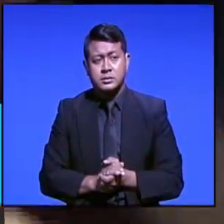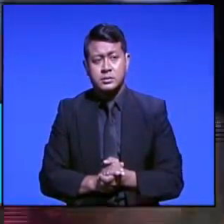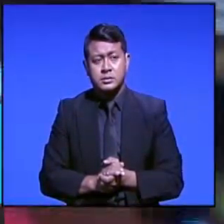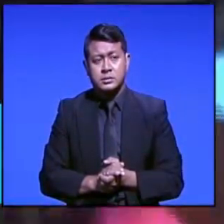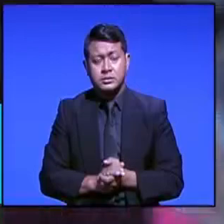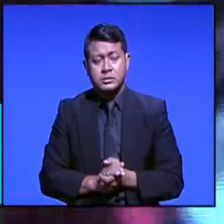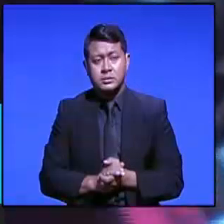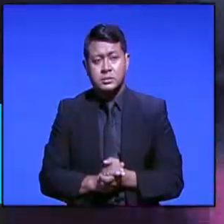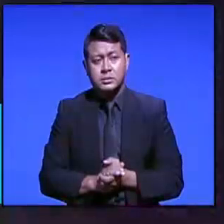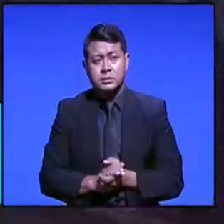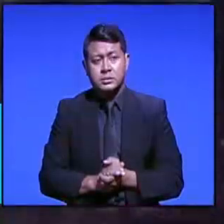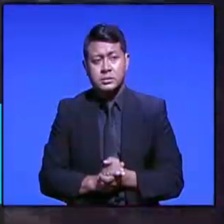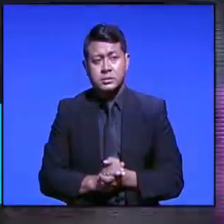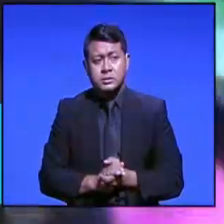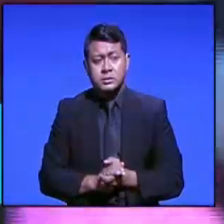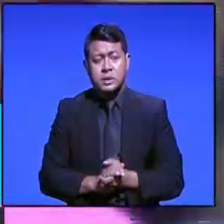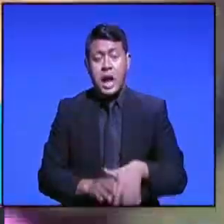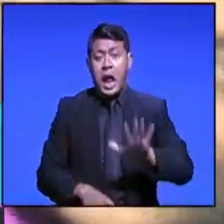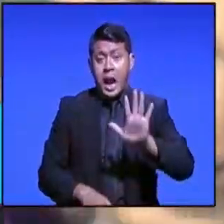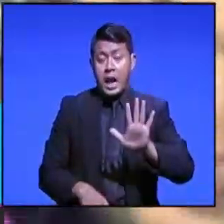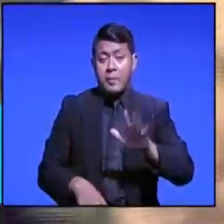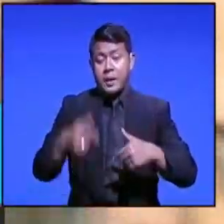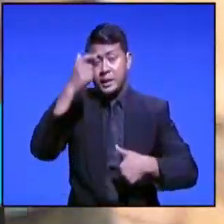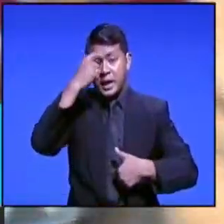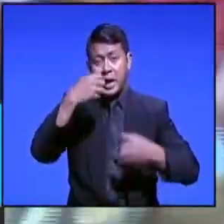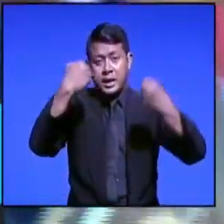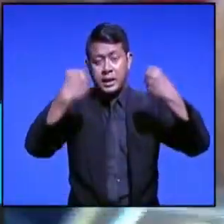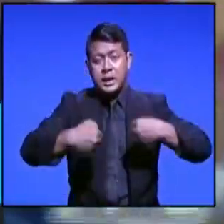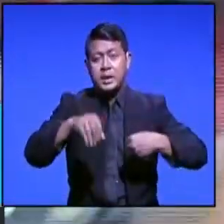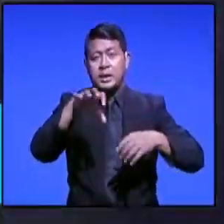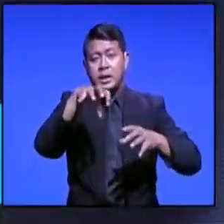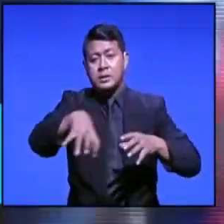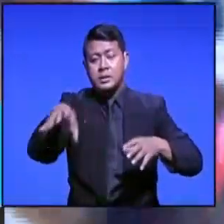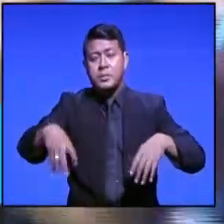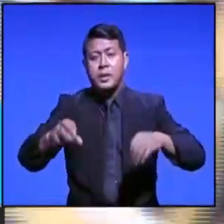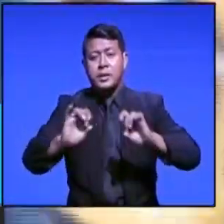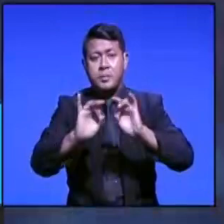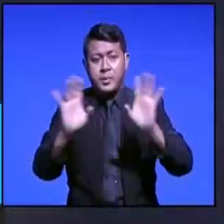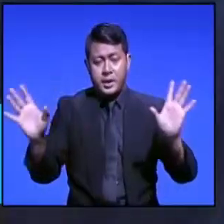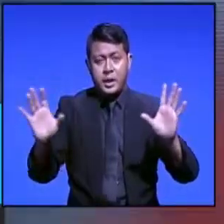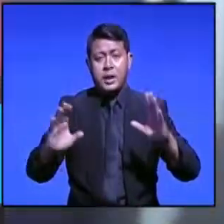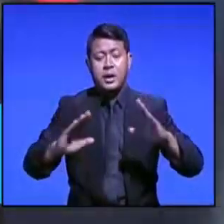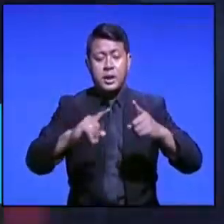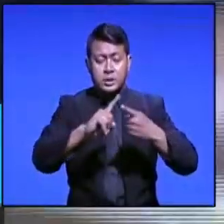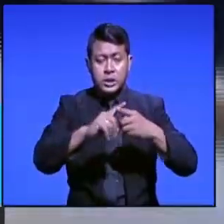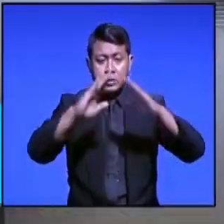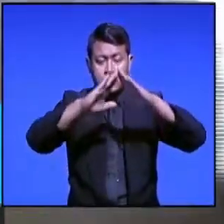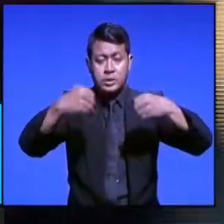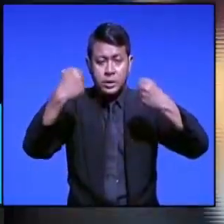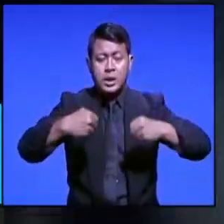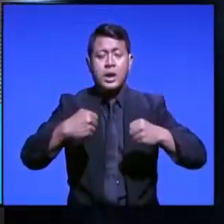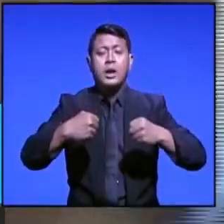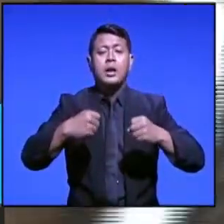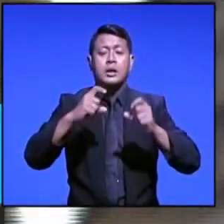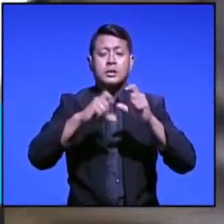biasa. Kelima tersangka ditahan di tempat berbeda. Beni Cokro Saputro di Rutan Salemba Cabang KPK,